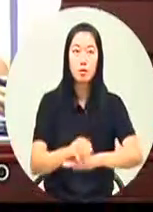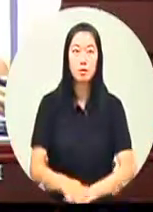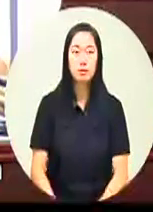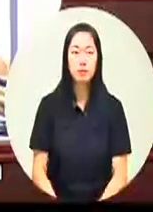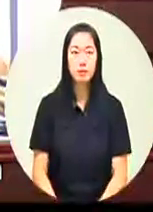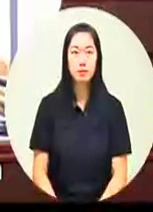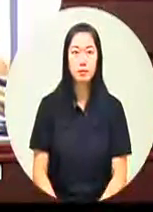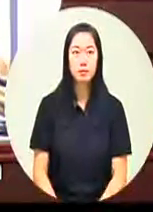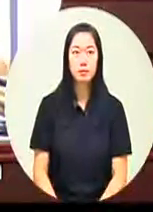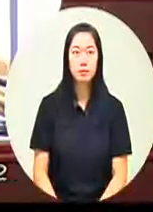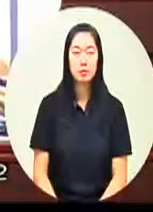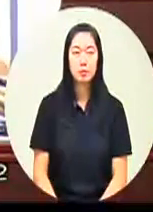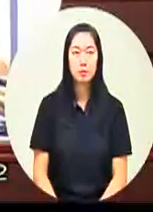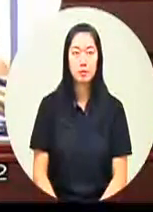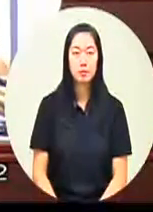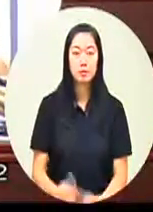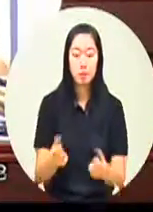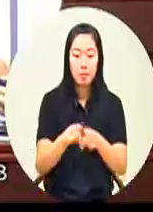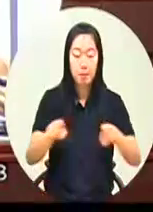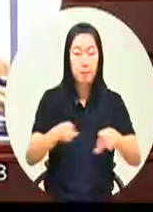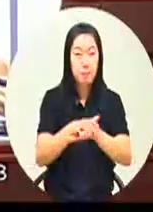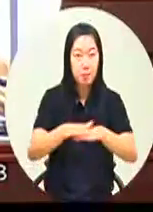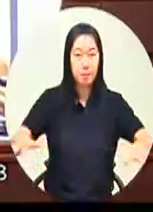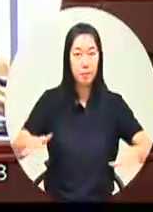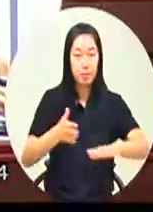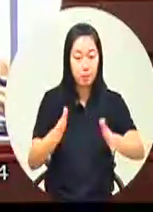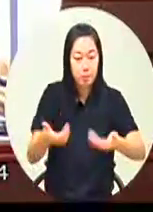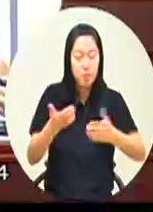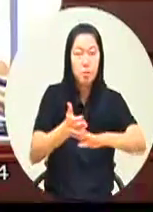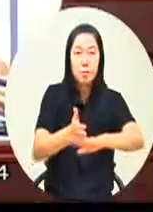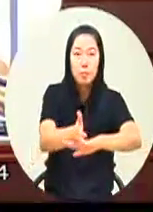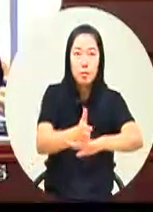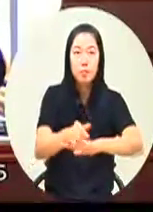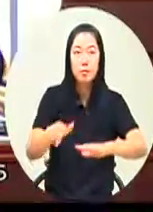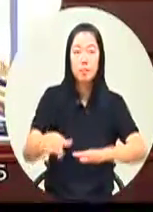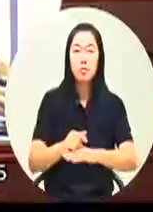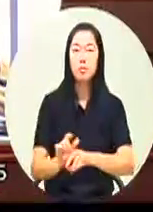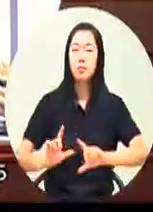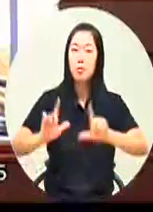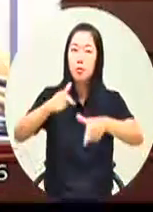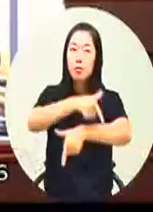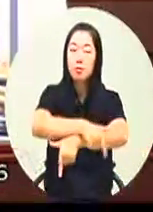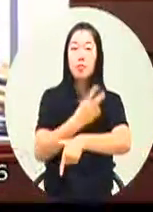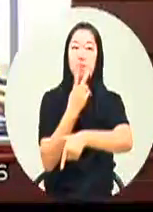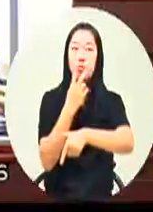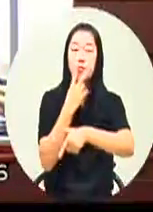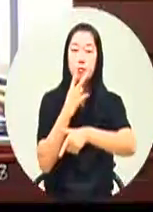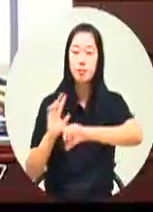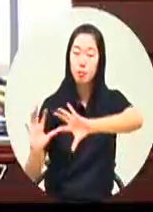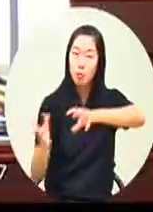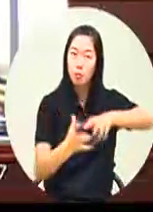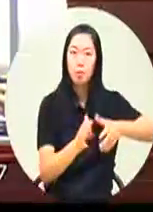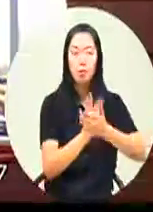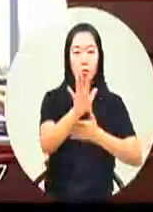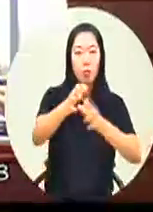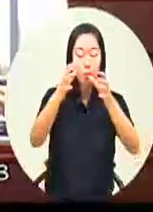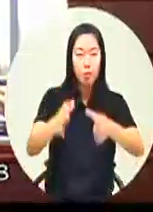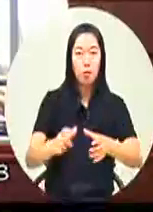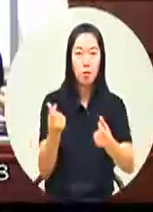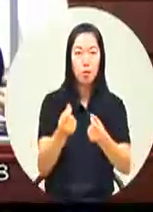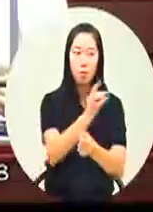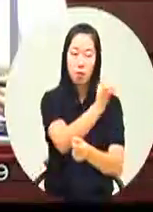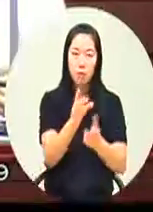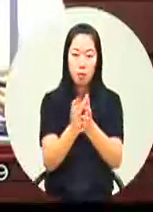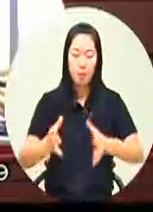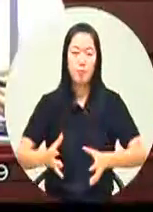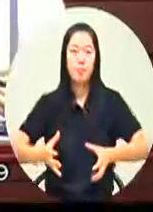最早的轻轨都是在平面呐、啊， 对 啊、哦，那当然在东南亚国家有一些比较后来盖的会利用高架啊、